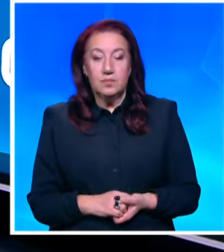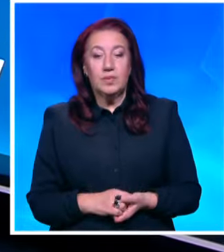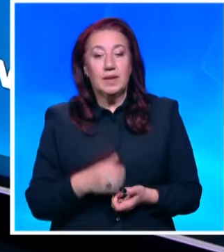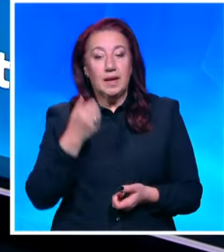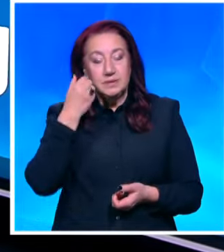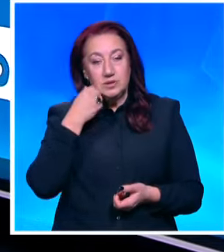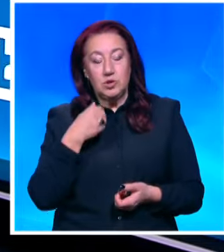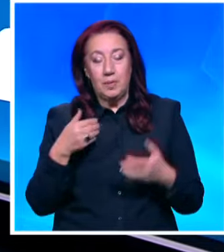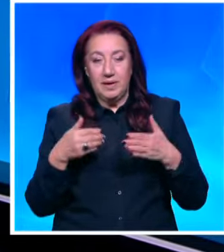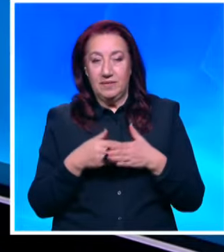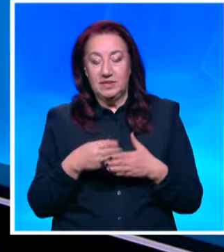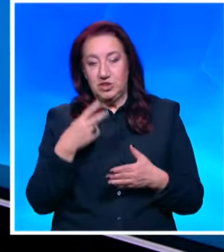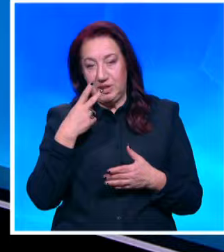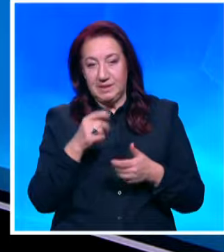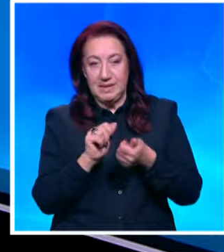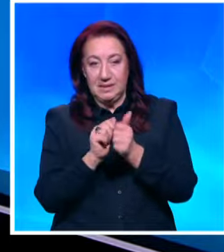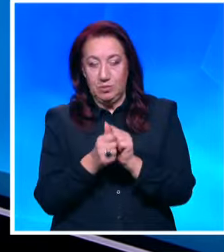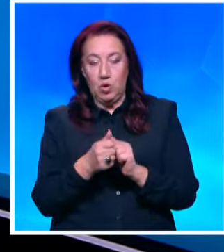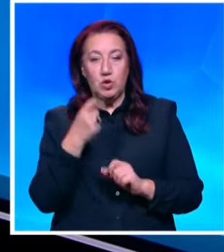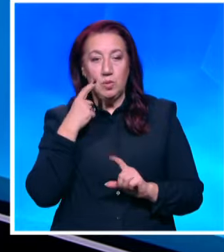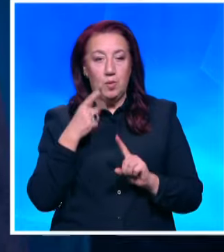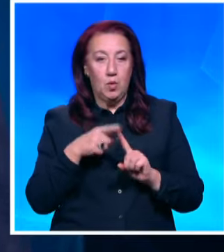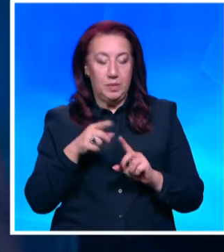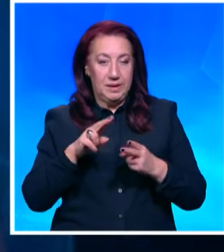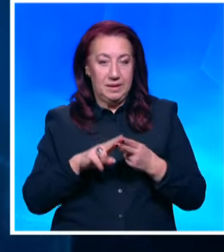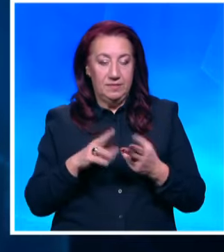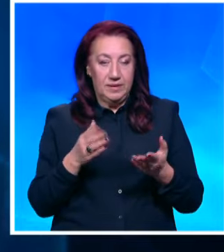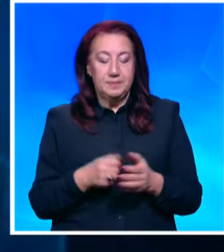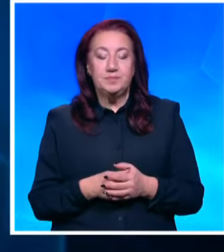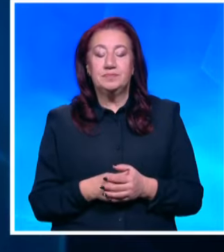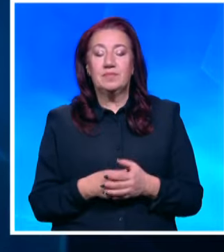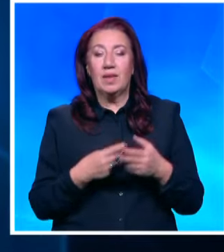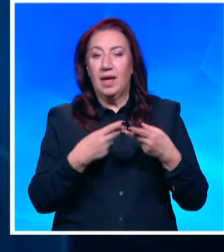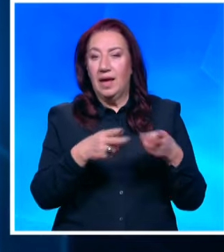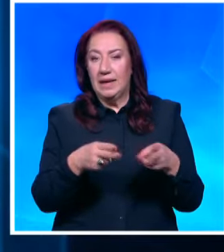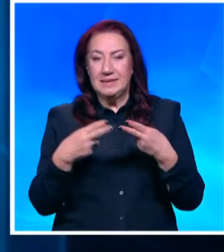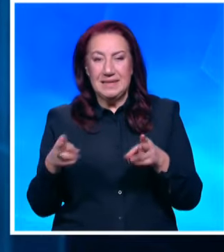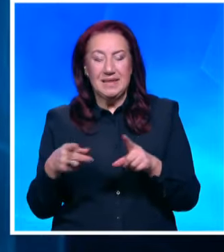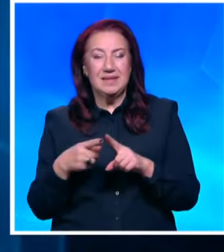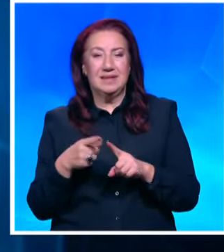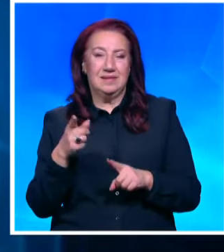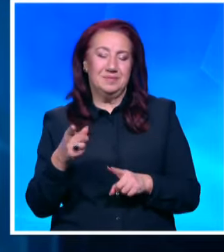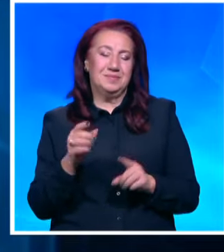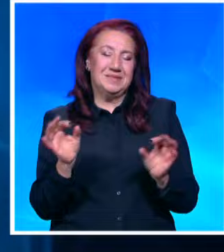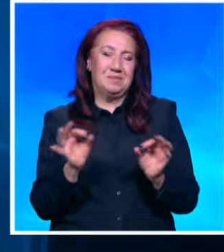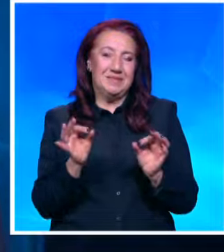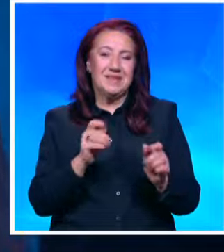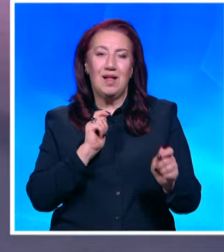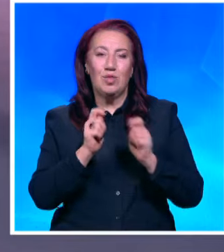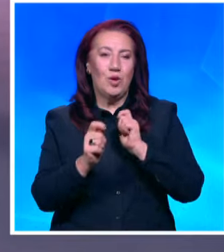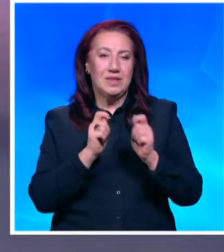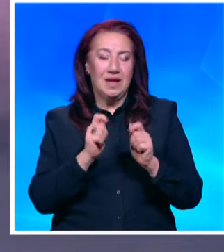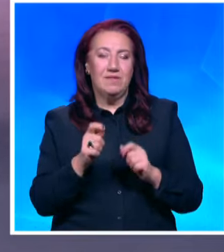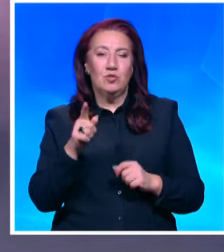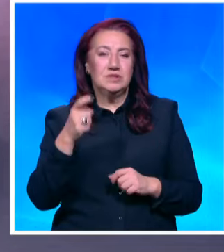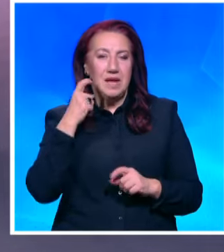Добър вечер с централната спортна емисия на BTV. Аз съм Илия Илиев. Ексклюзивни разкрития от Григор Димитров. Специално интервю за BTV. Треньорът